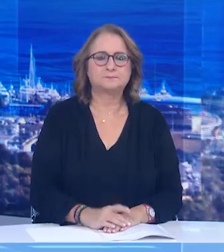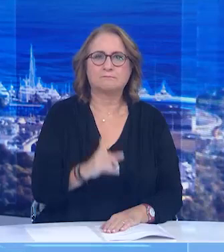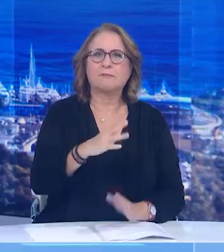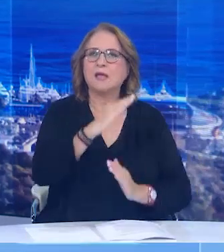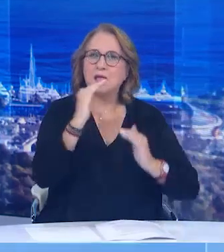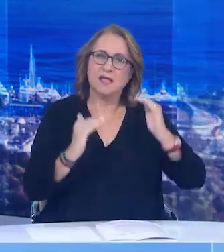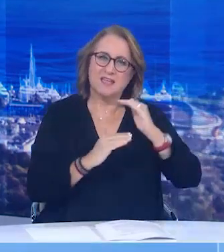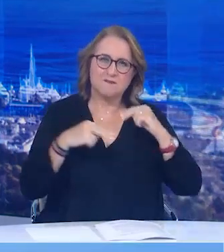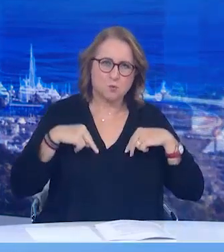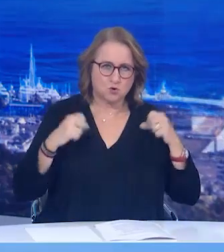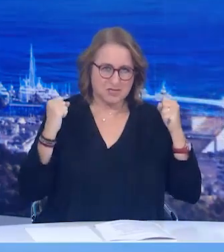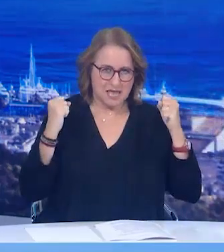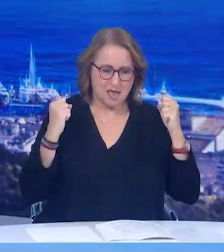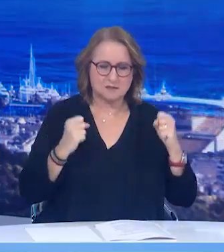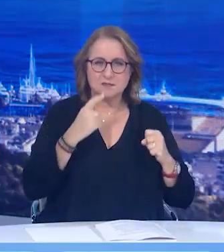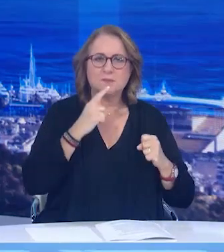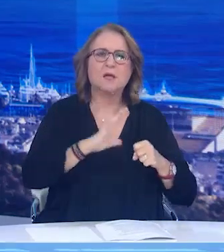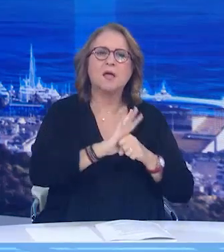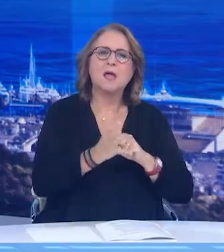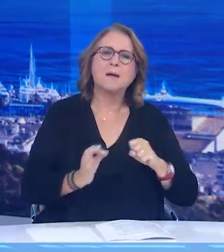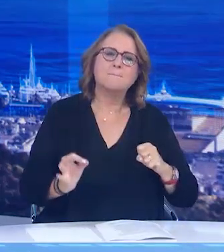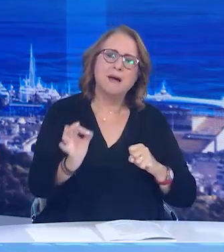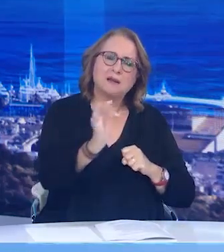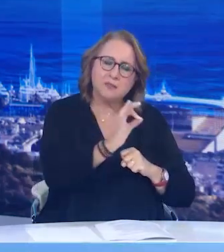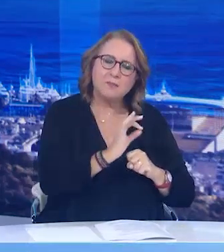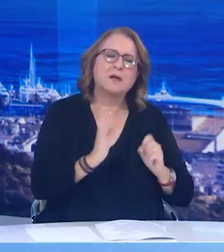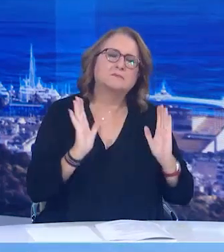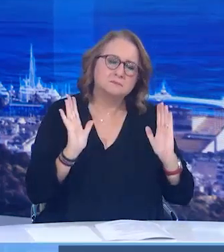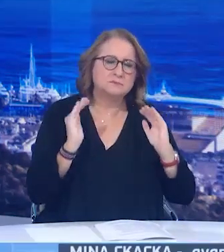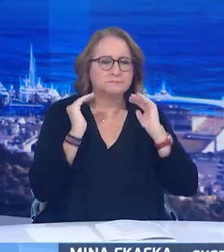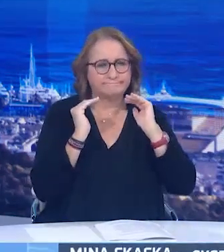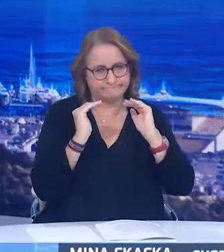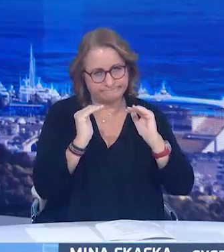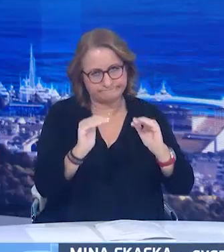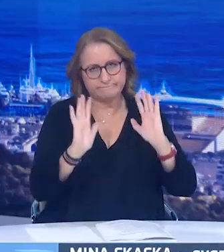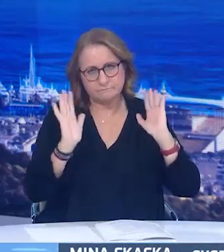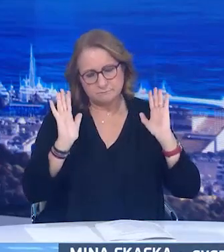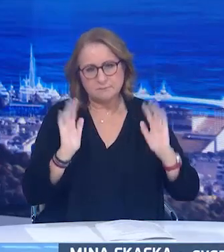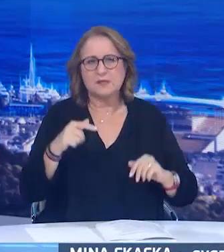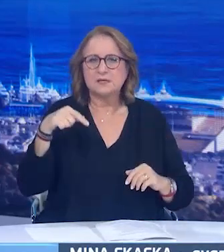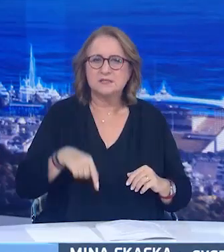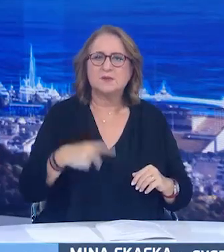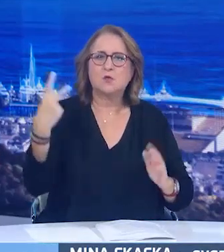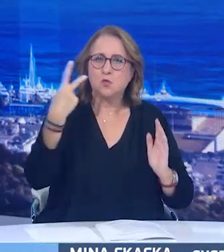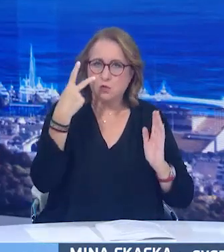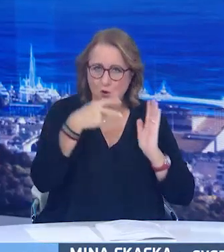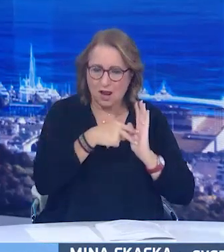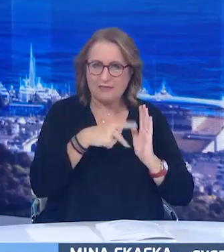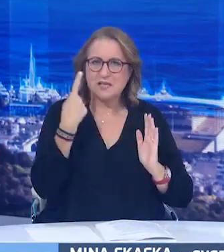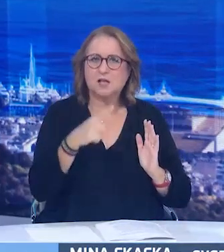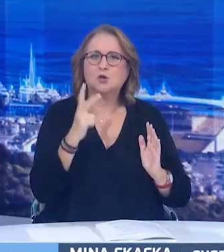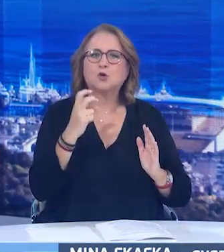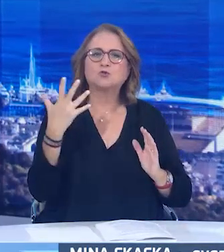πανδημία εξακολουθεί να υπάρχει και νομίζω ότι αυτό πρέπει να το έχουμε υπόψη μας. Τα κρούσματα σήμερα ήταν 2.125 και νομίζω